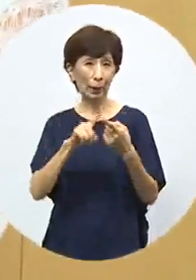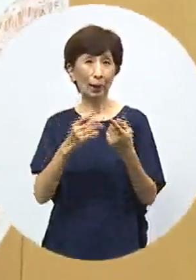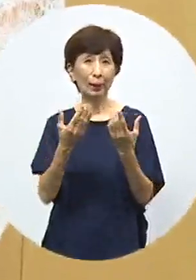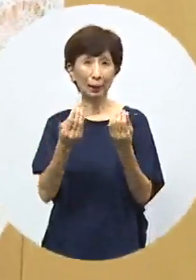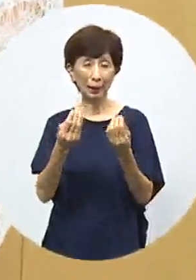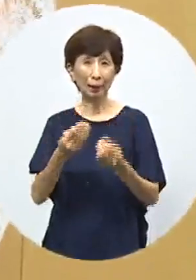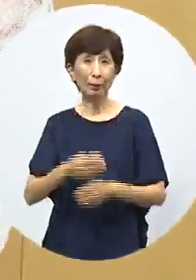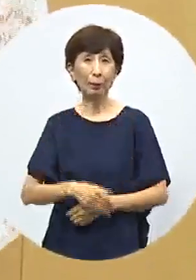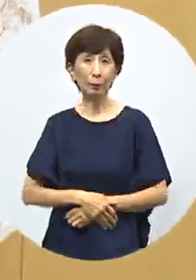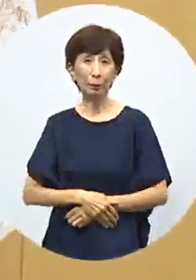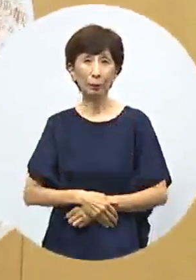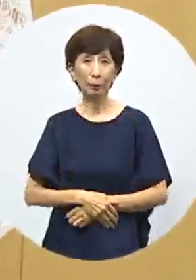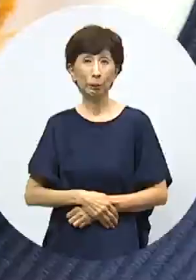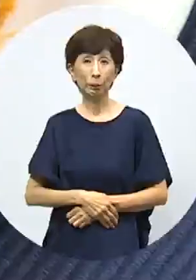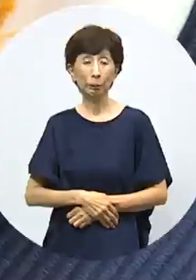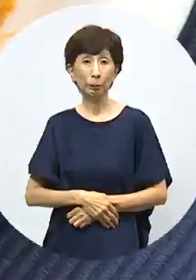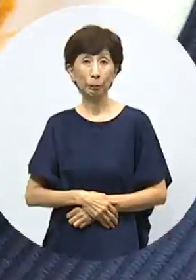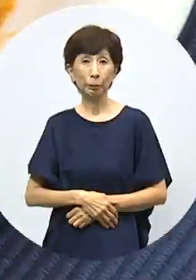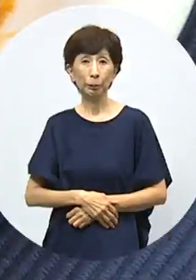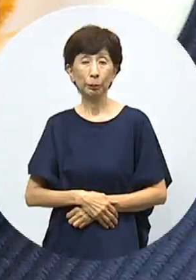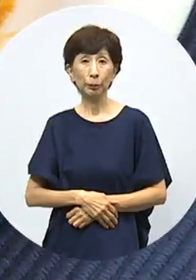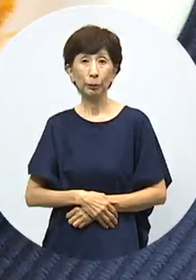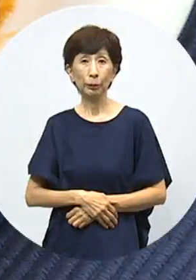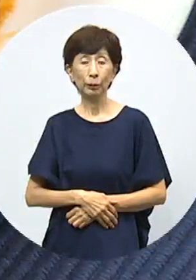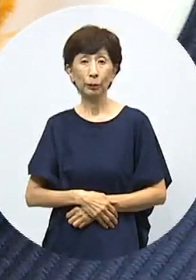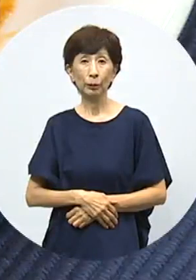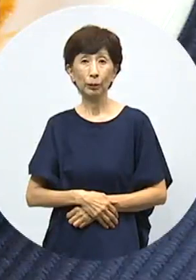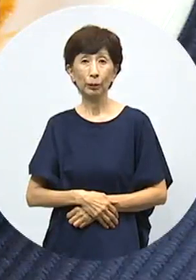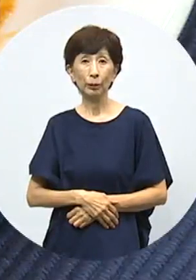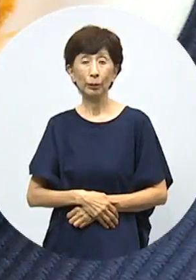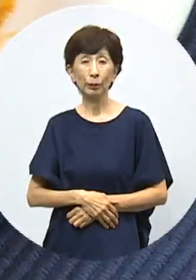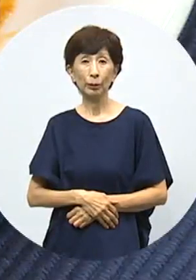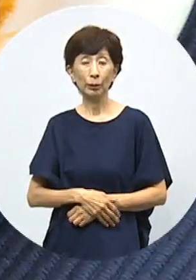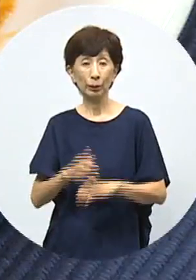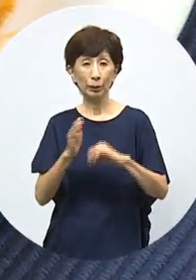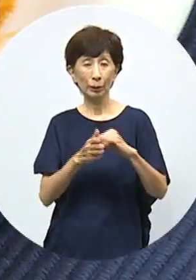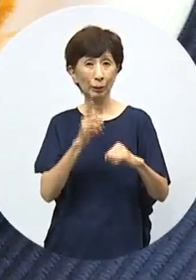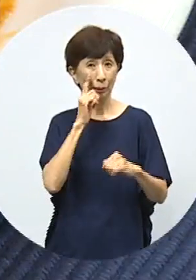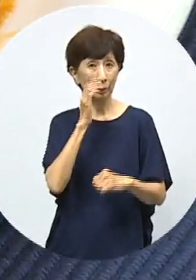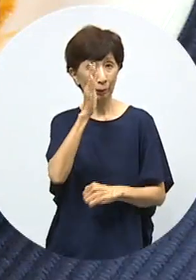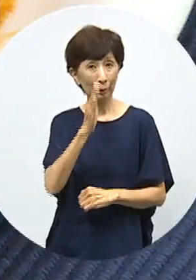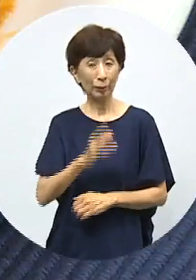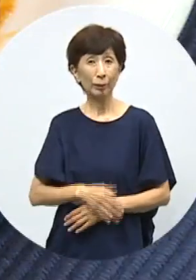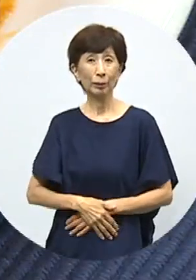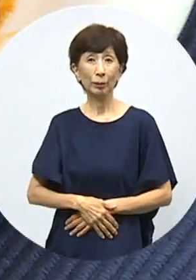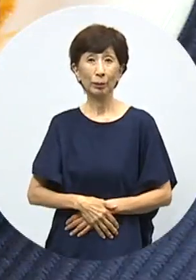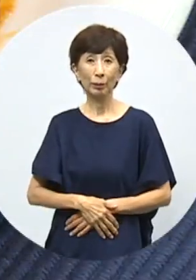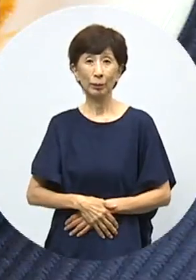りですね。 はい、 ご飯も進む一品、お試しください。